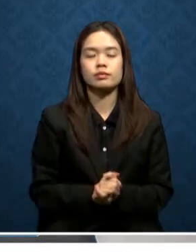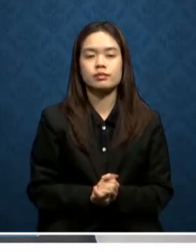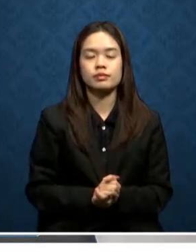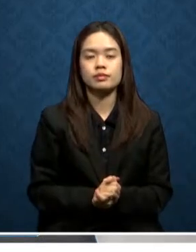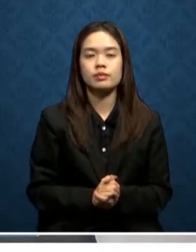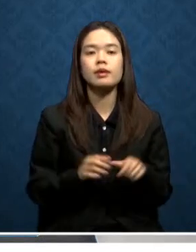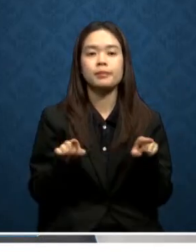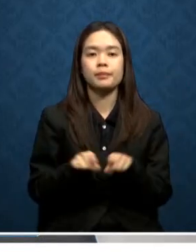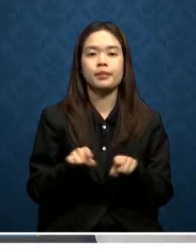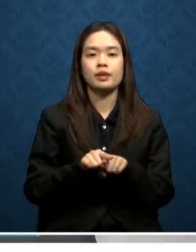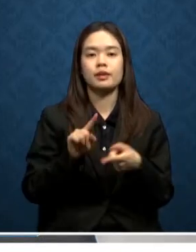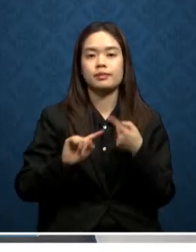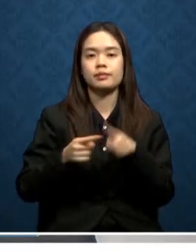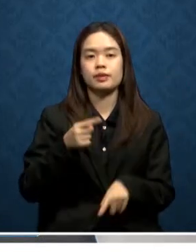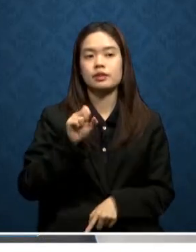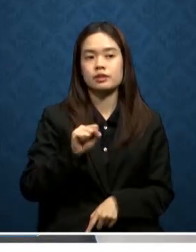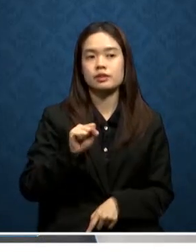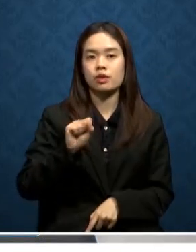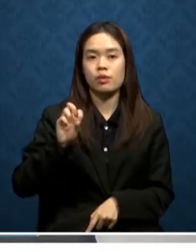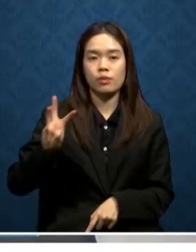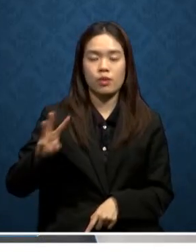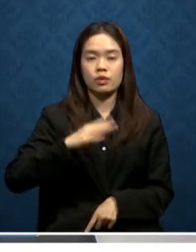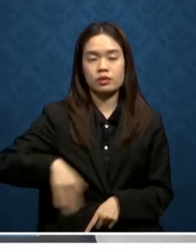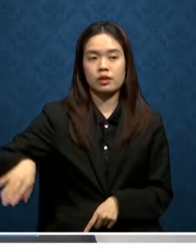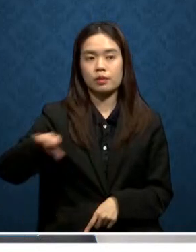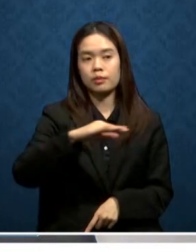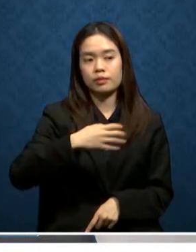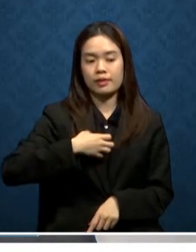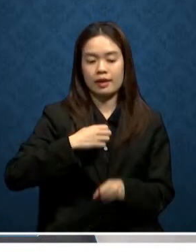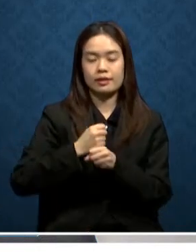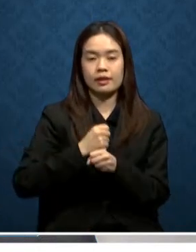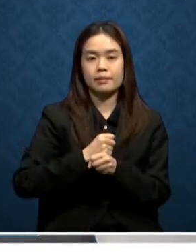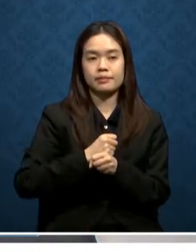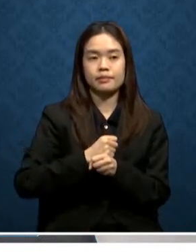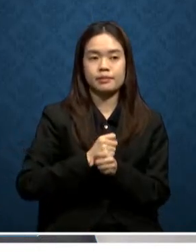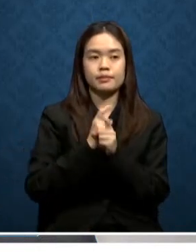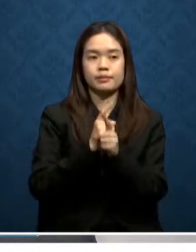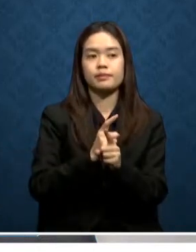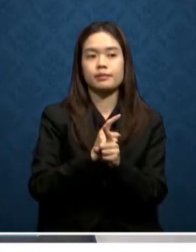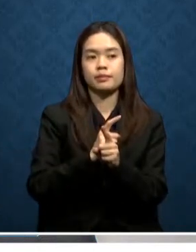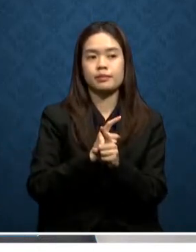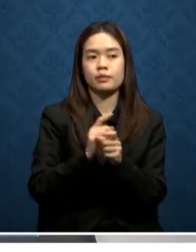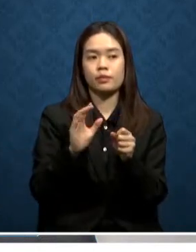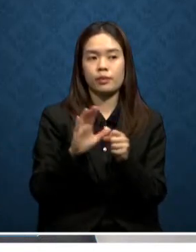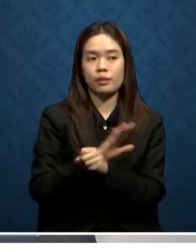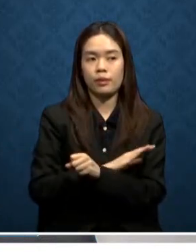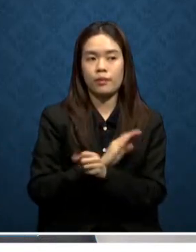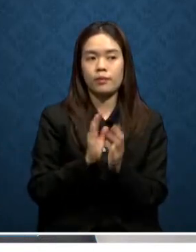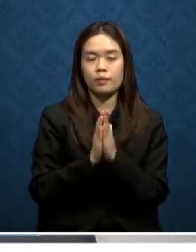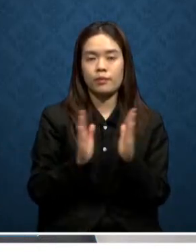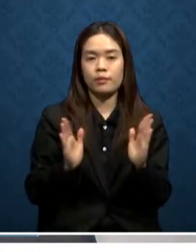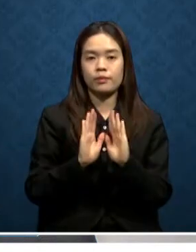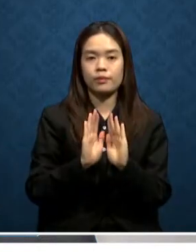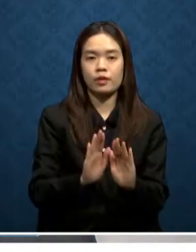ได้นำเสนอเพื่อที่ให้เป็นไปตามความถูกต้องของบ้านเมืองนะครับผมฝากไว้ขอบคุณท่านประธานครับ